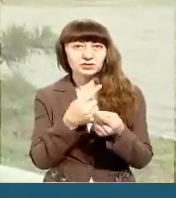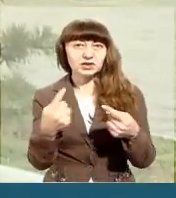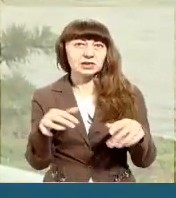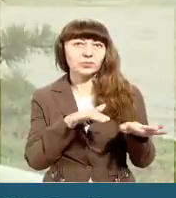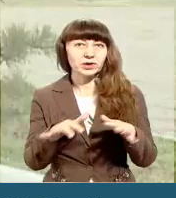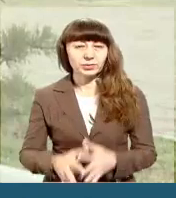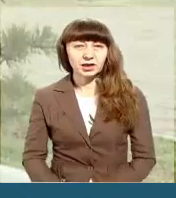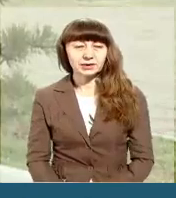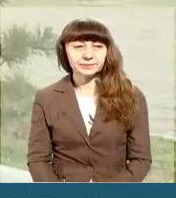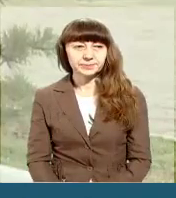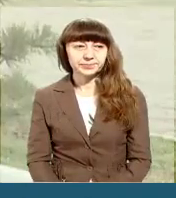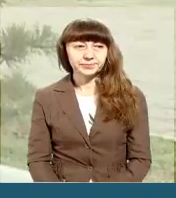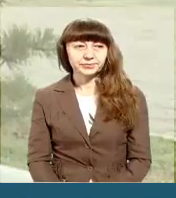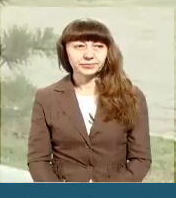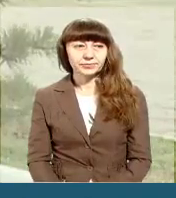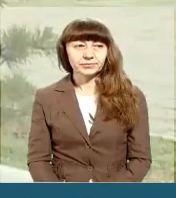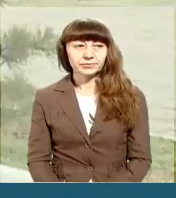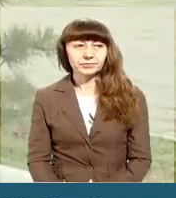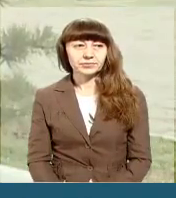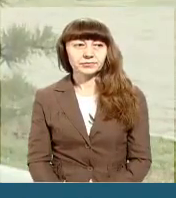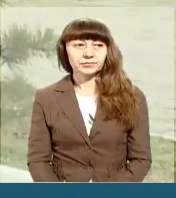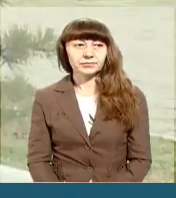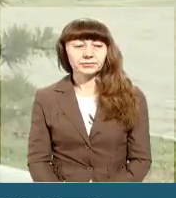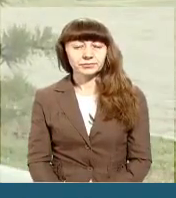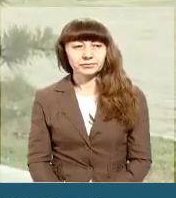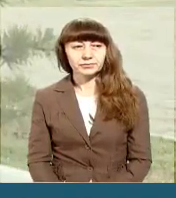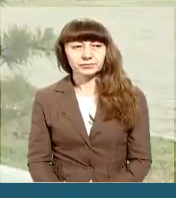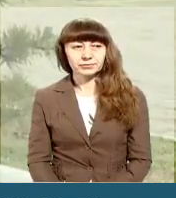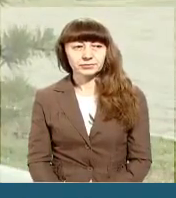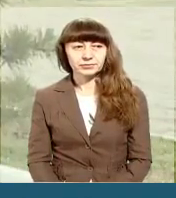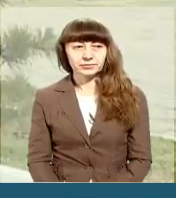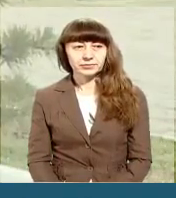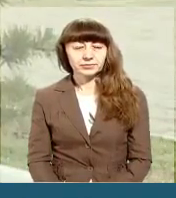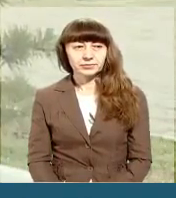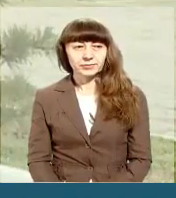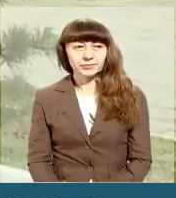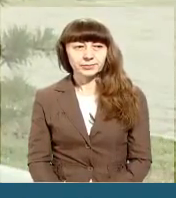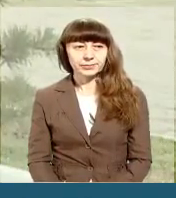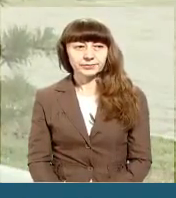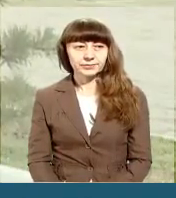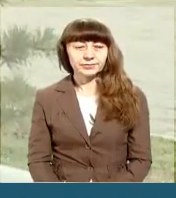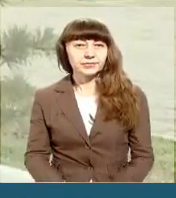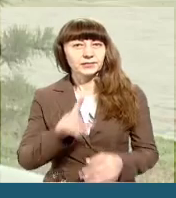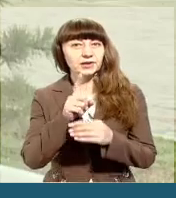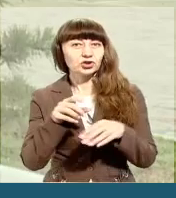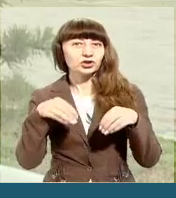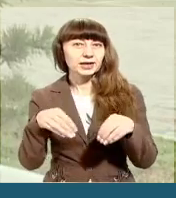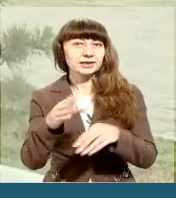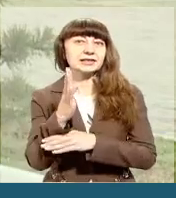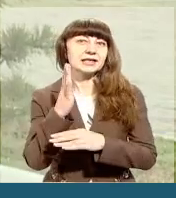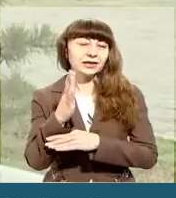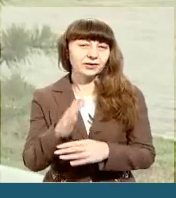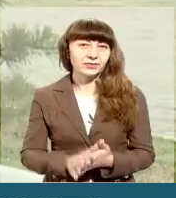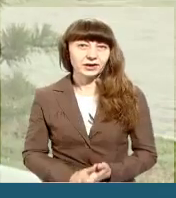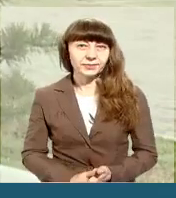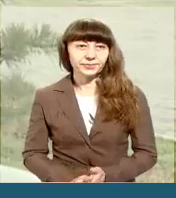белсенділігі ерекше. Олар өз қолдарымен ауылымыздың, ауданымыздың тазалап, ағаштар отырғызып, табиғатты қорғау бағытында нақты